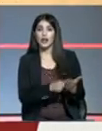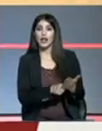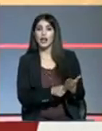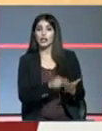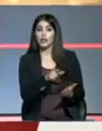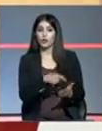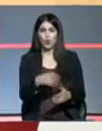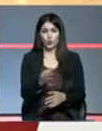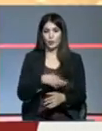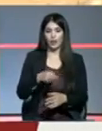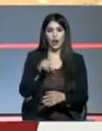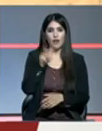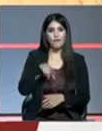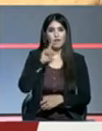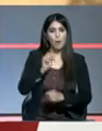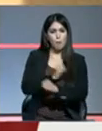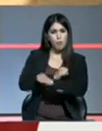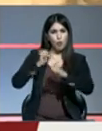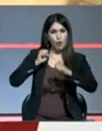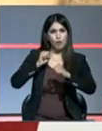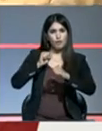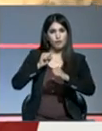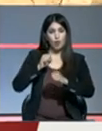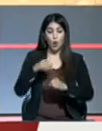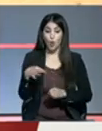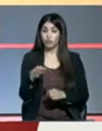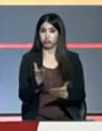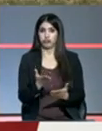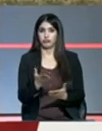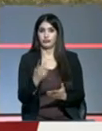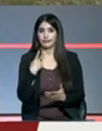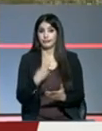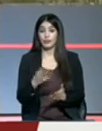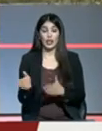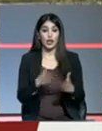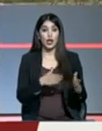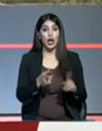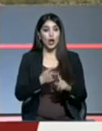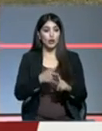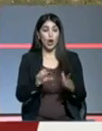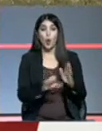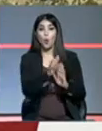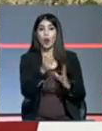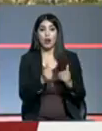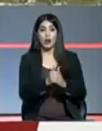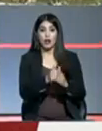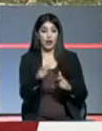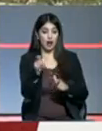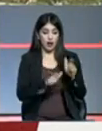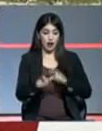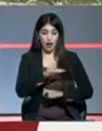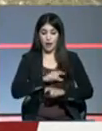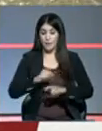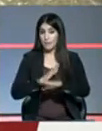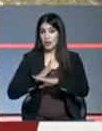والامن عرفوا بروح ومحافظ وطني عمليه نوعيه لوحده الحرس الوطني بال